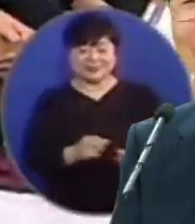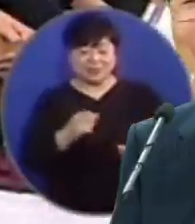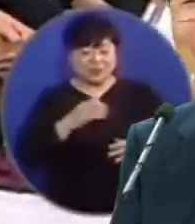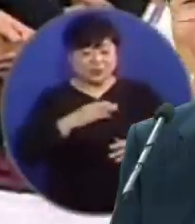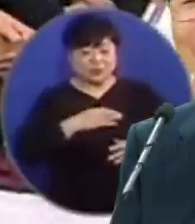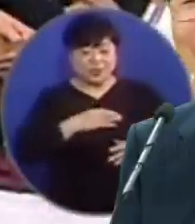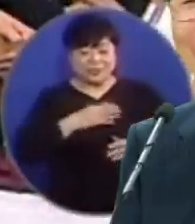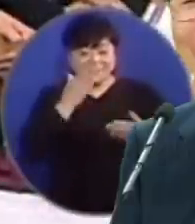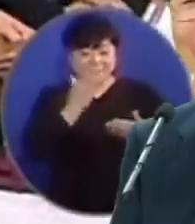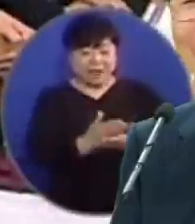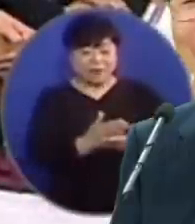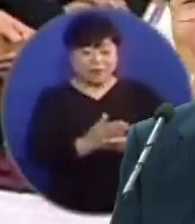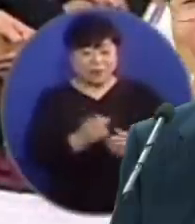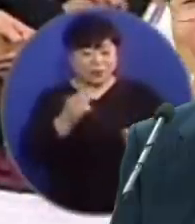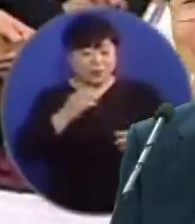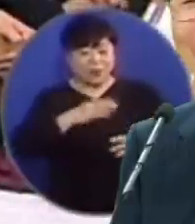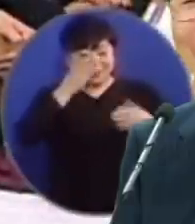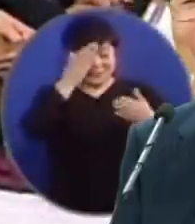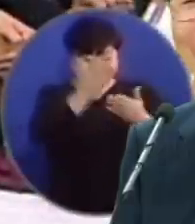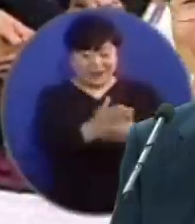두려워하지 말며 놀라지 말라.